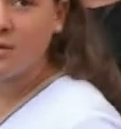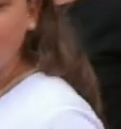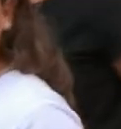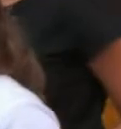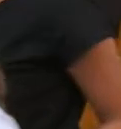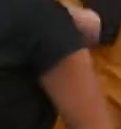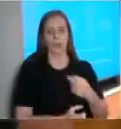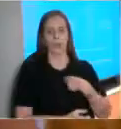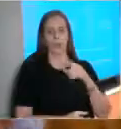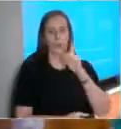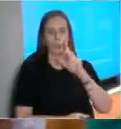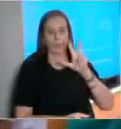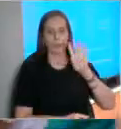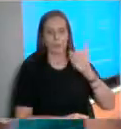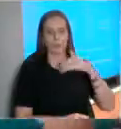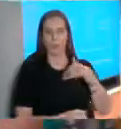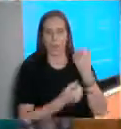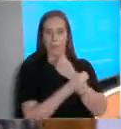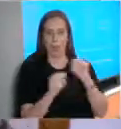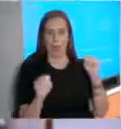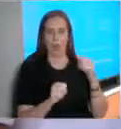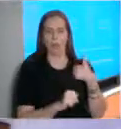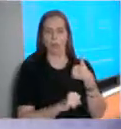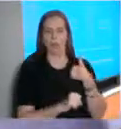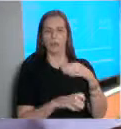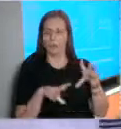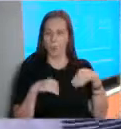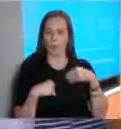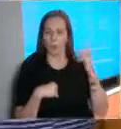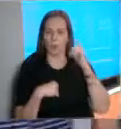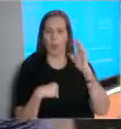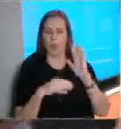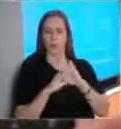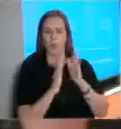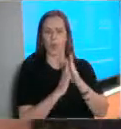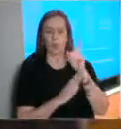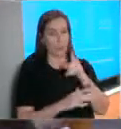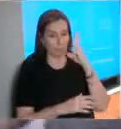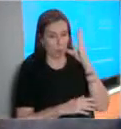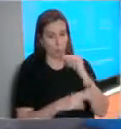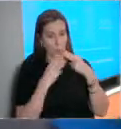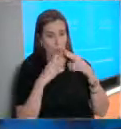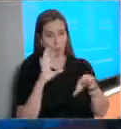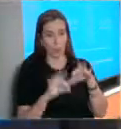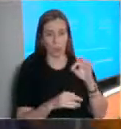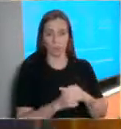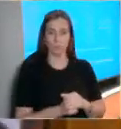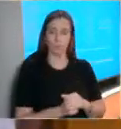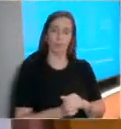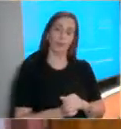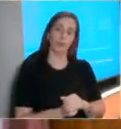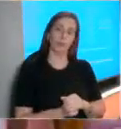לי קוראים צבי פרידמן, אני לא מתבייש, אני בן אדם ליברלי, ומוכן לשמוע פחות או יותר את כל העדות. אתה מרוצה מתוצאות הבחירות,